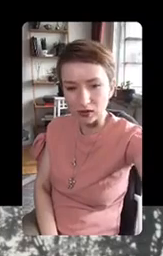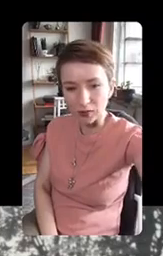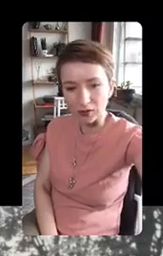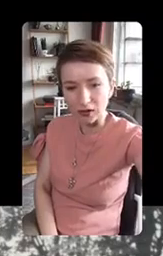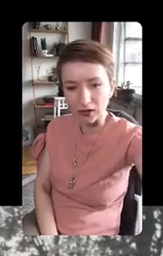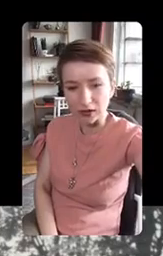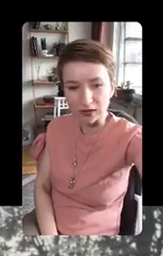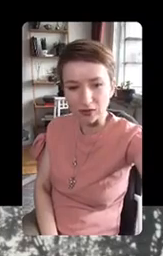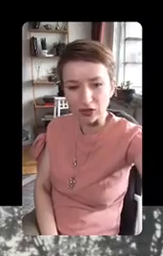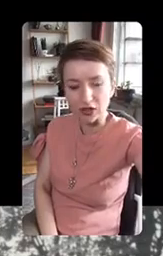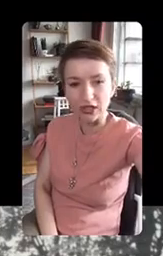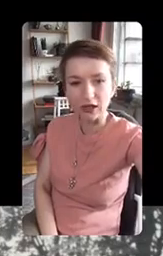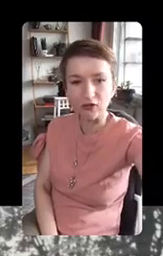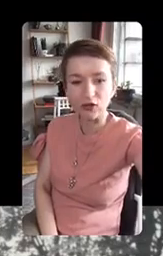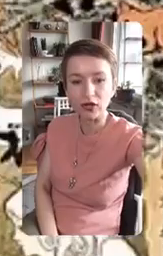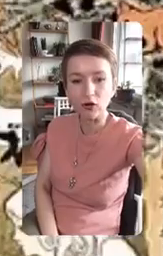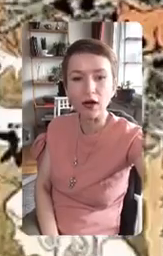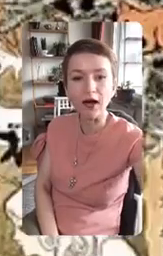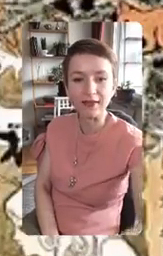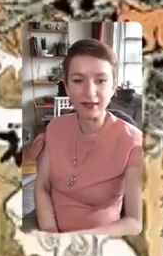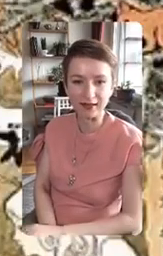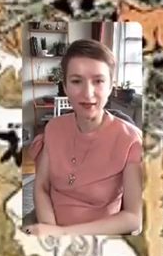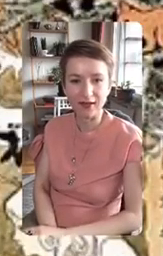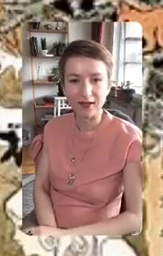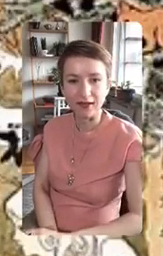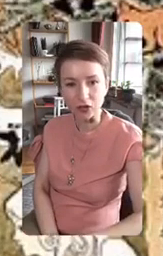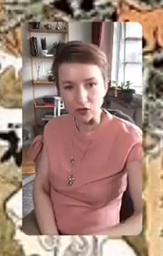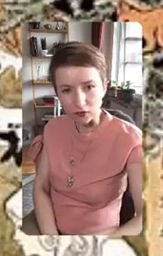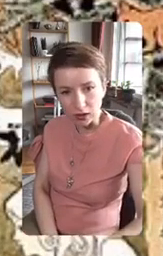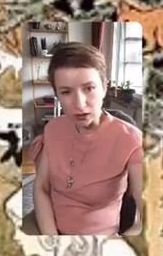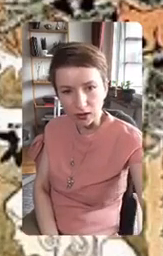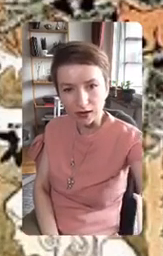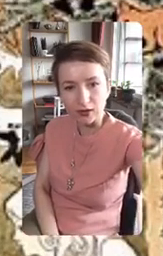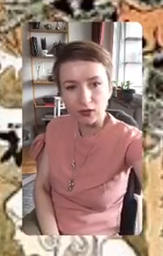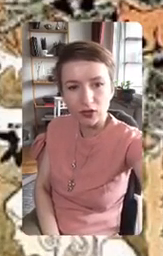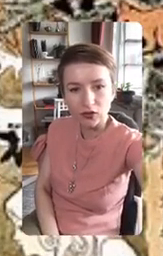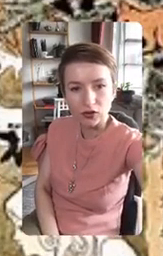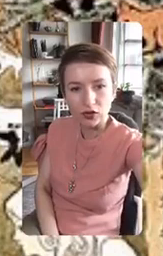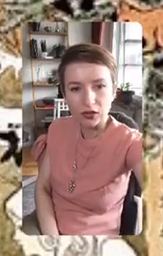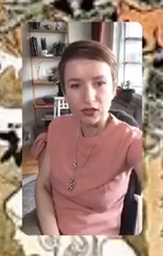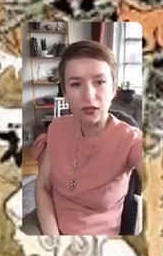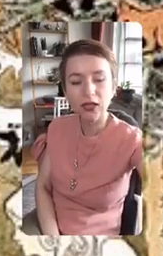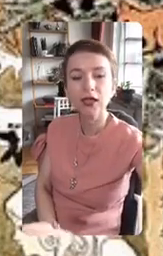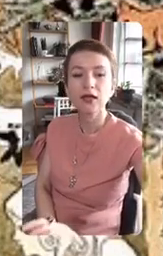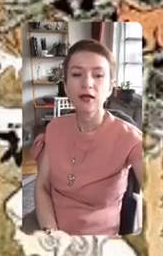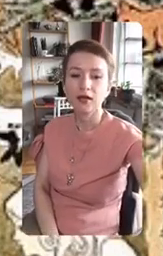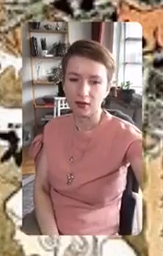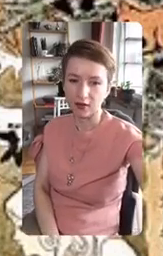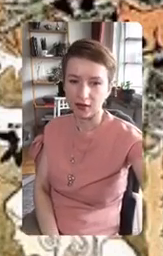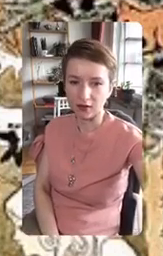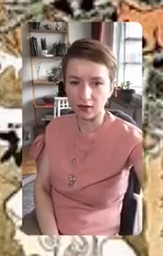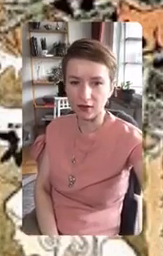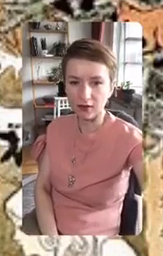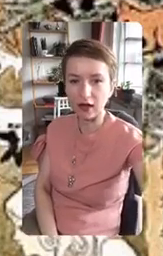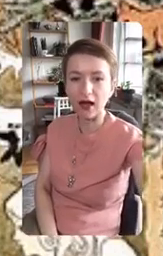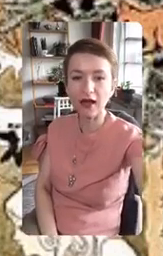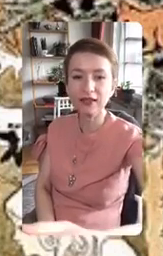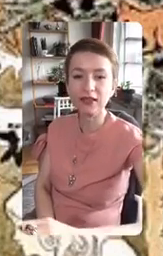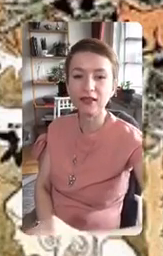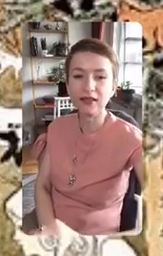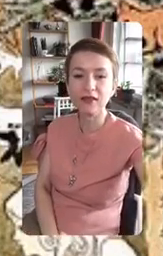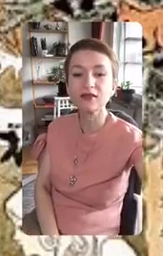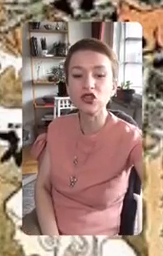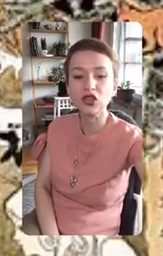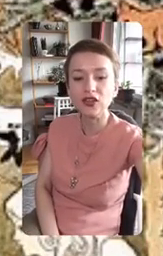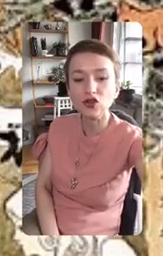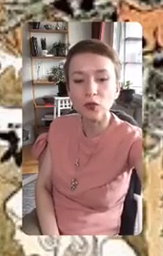вот, например, изображение, вот какой ангел нарисован. Так, ангел у нас тут сейчас. Так,